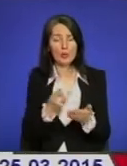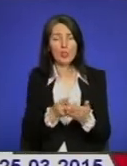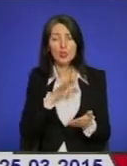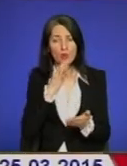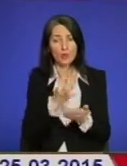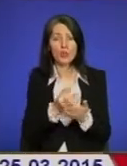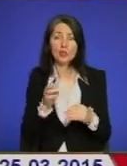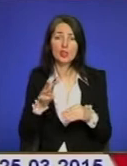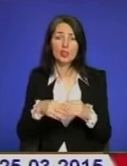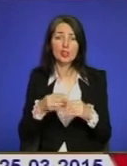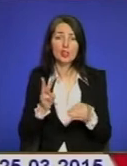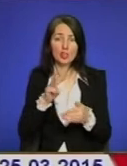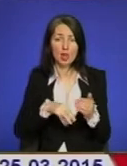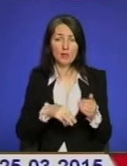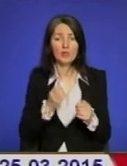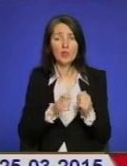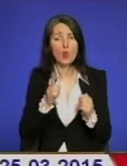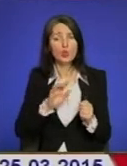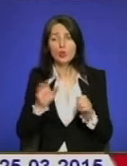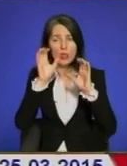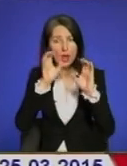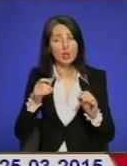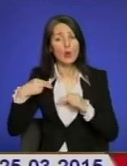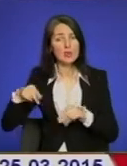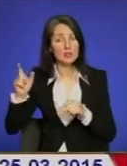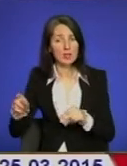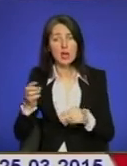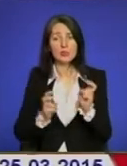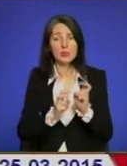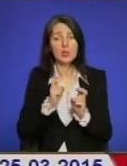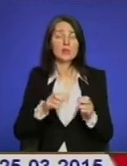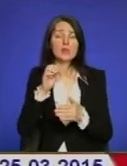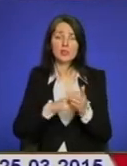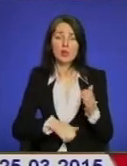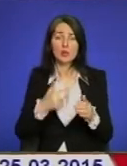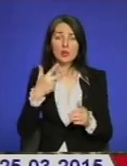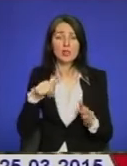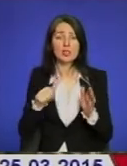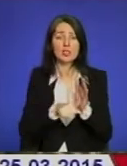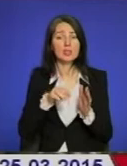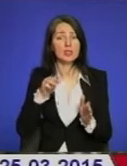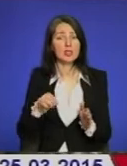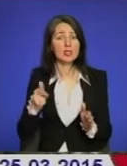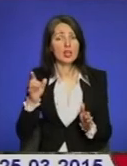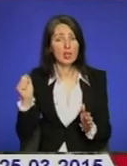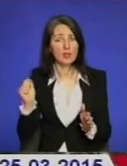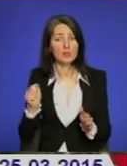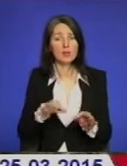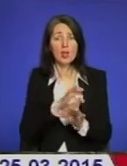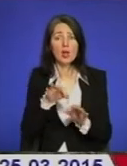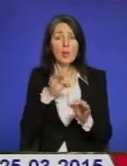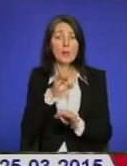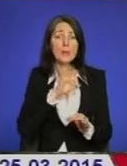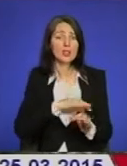відповідний штраф за кожного нелегального працівника тягуватимуть по 36 тисяч гривень але бізнес